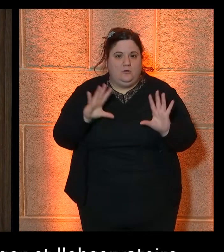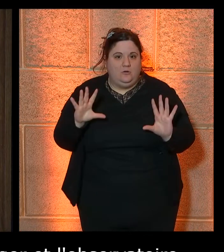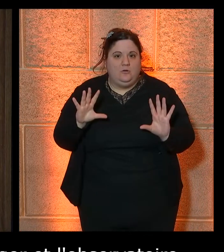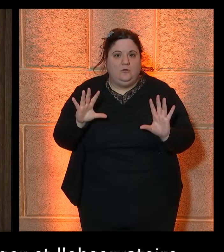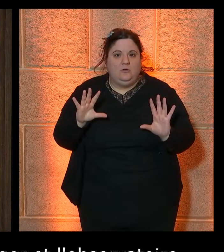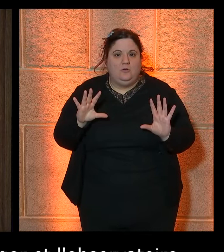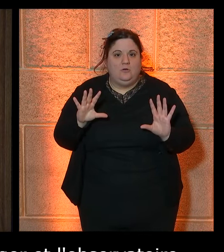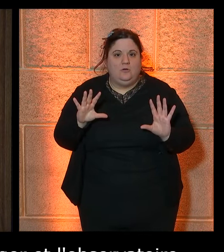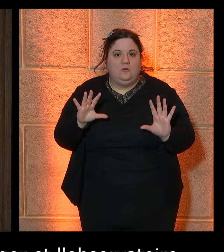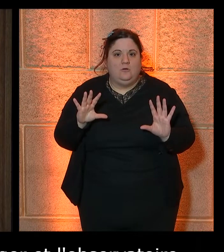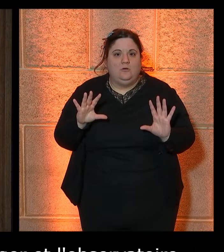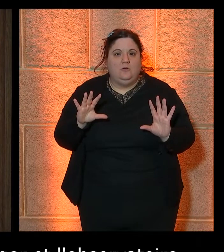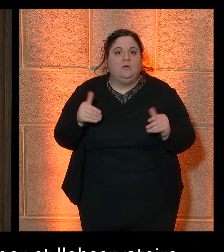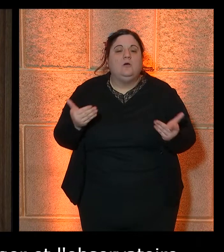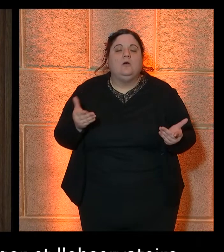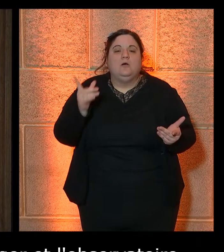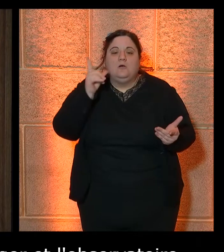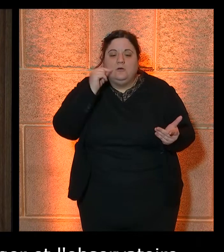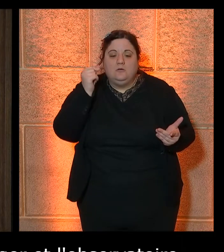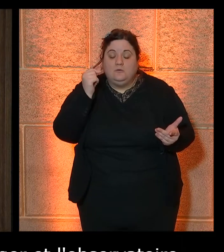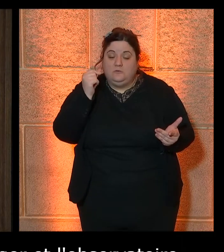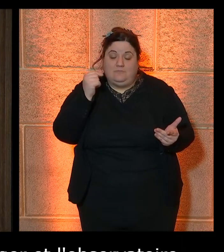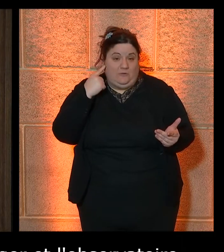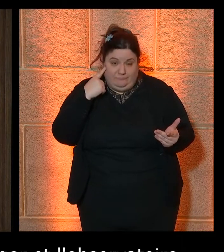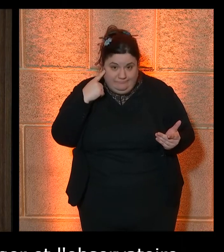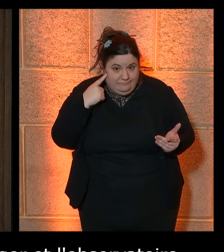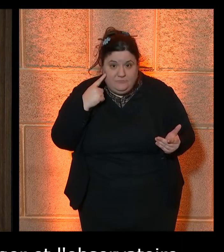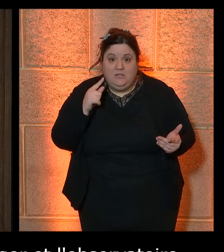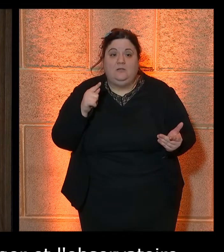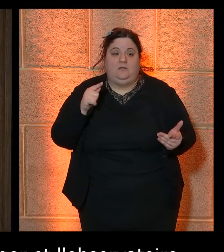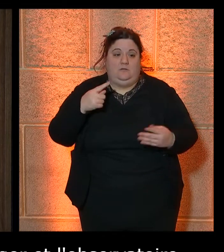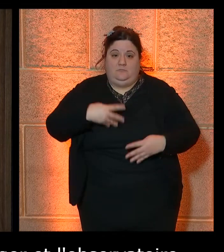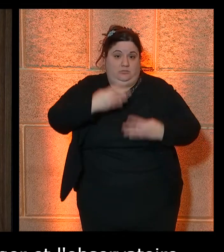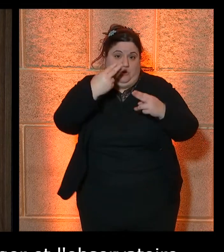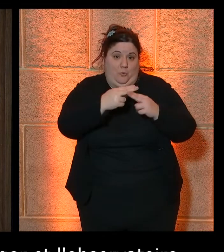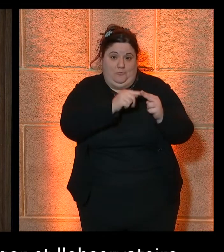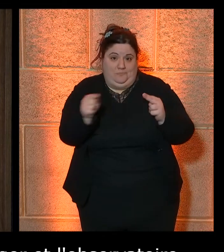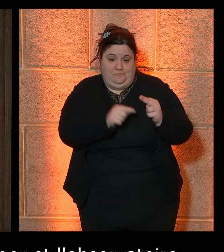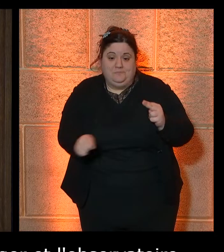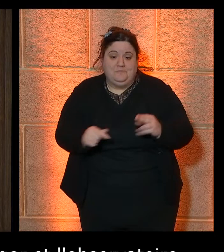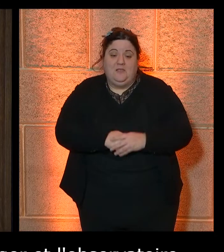Kazib, de Gaspard Koenig, de Georges Kuzmanovic,